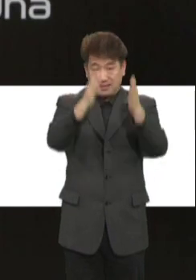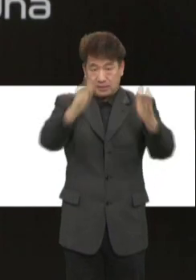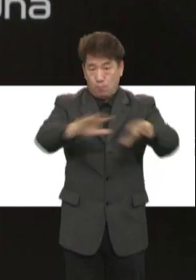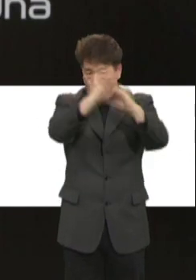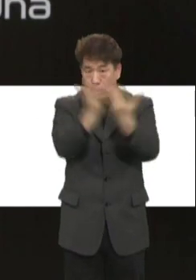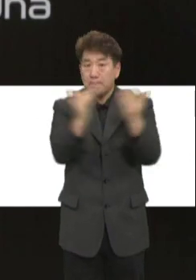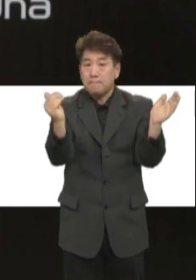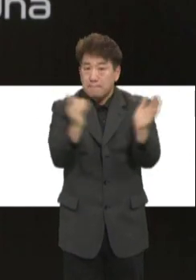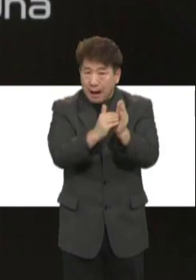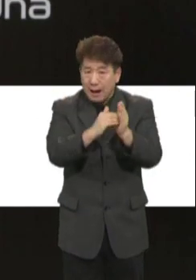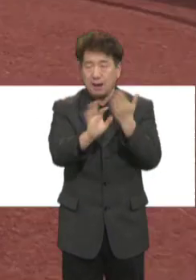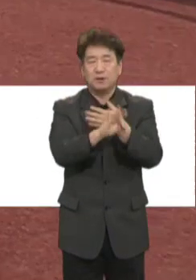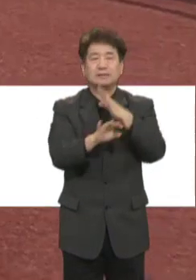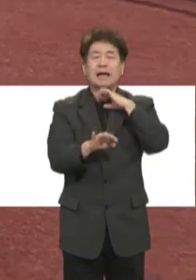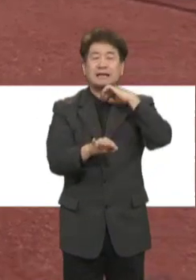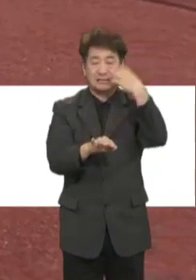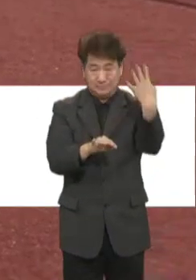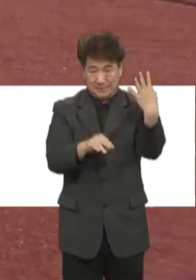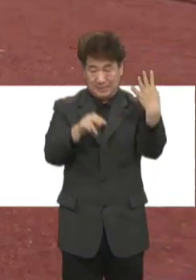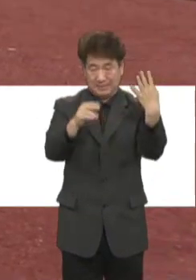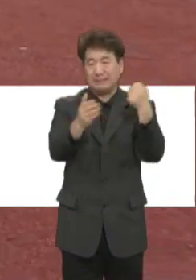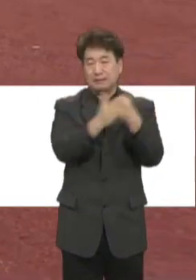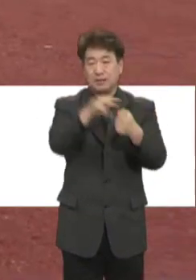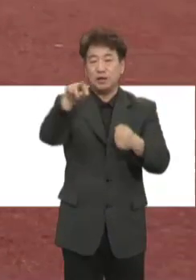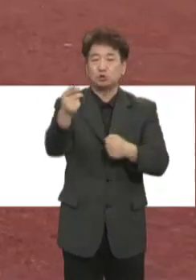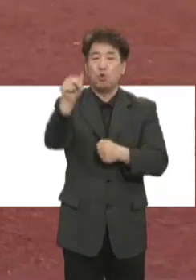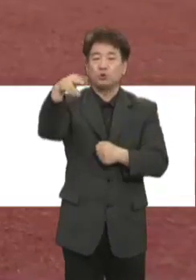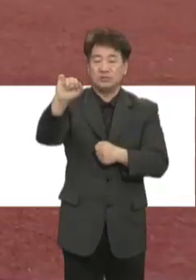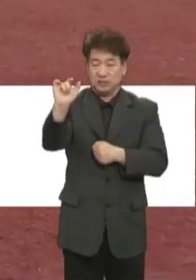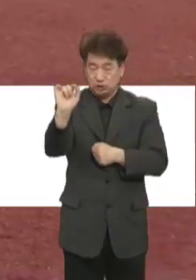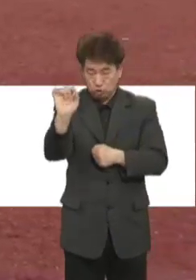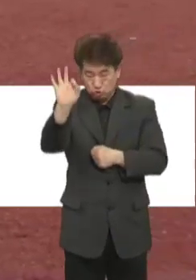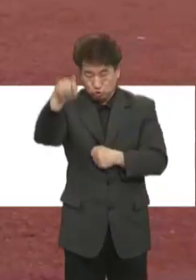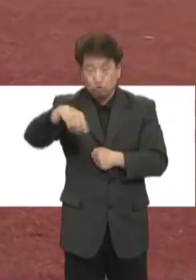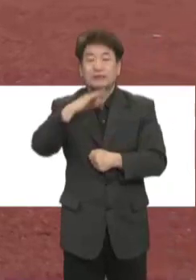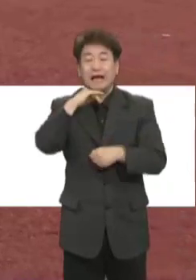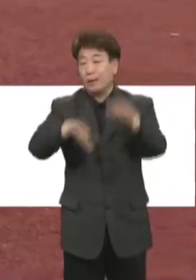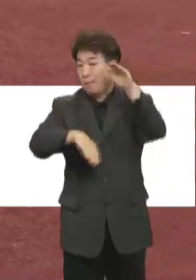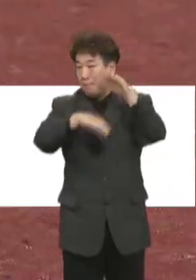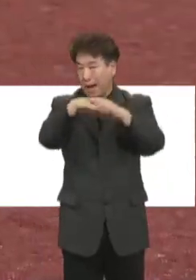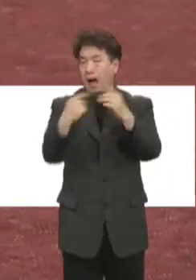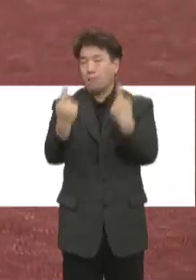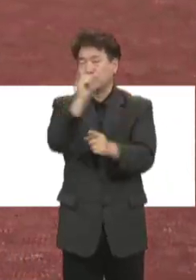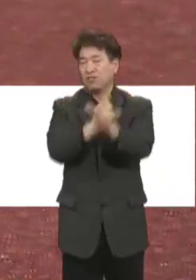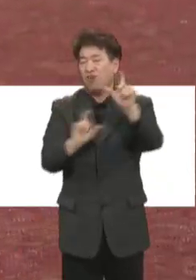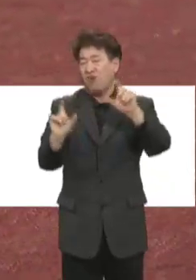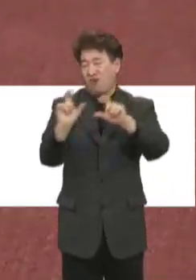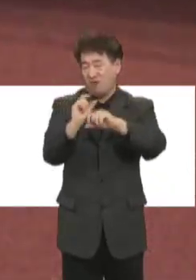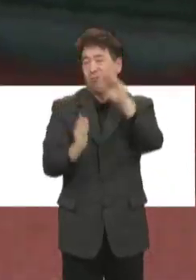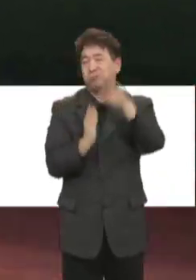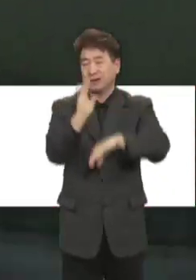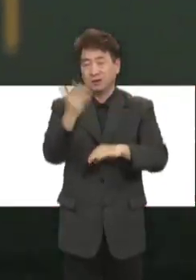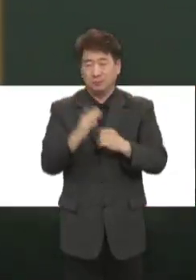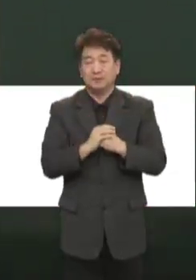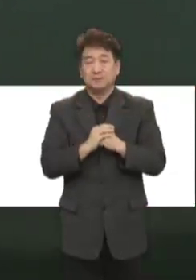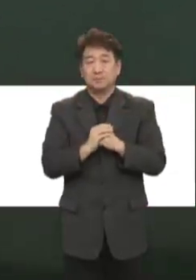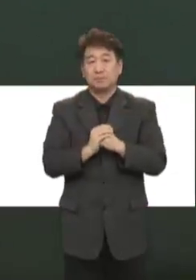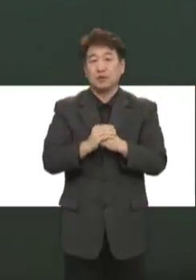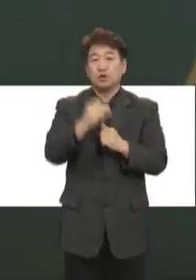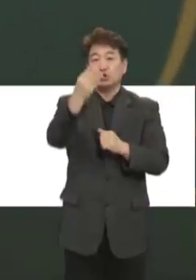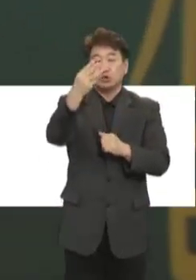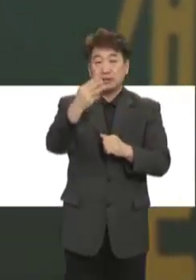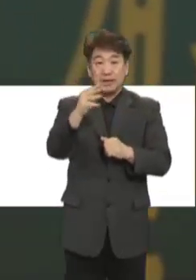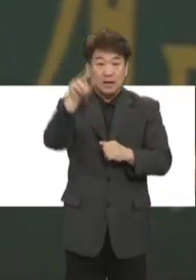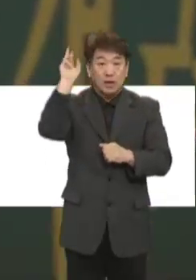채우면 44세로 송진 후의 43살 7개월 7일 최고령 출장 기록을 넘게 됩니다 류현진은